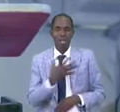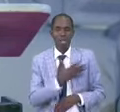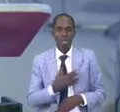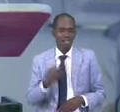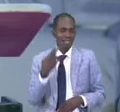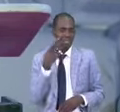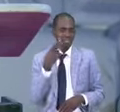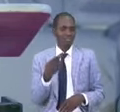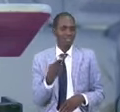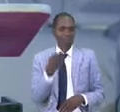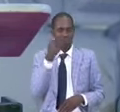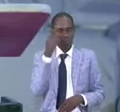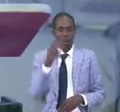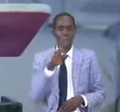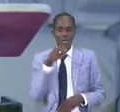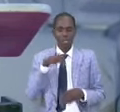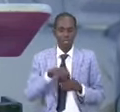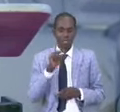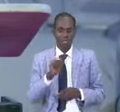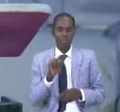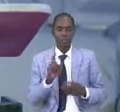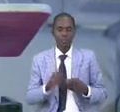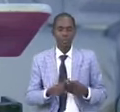et tu vois ça comme par exemple